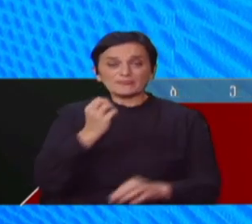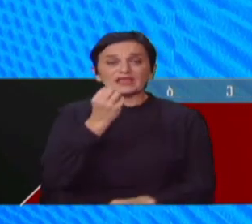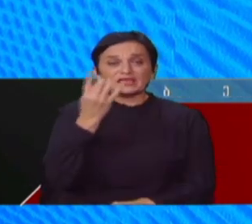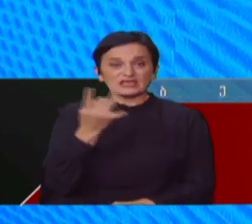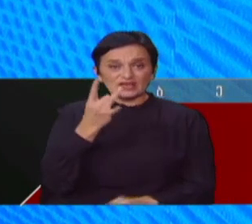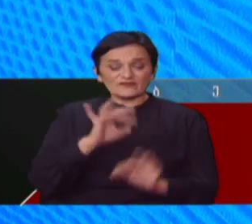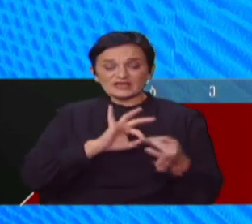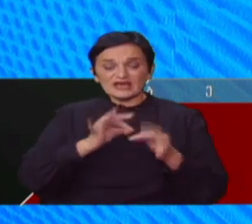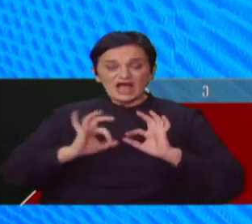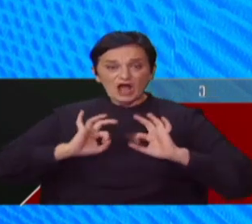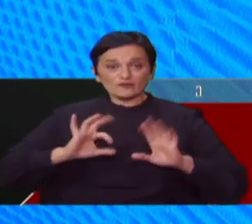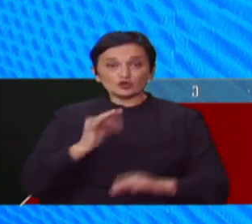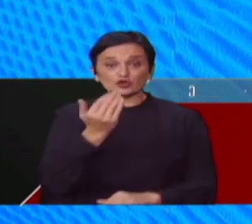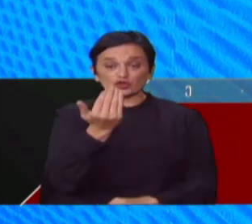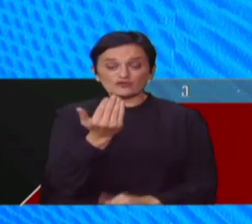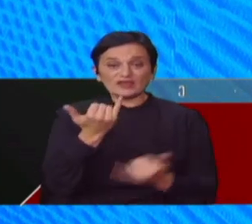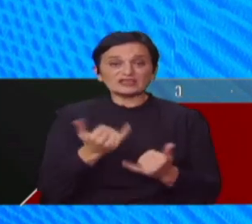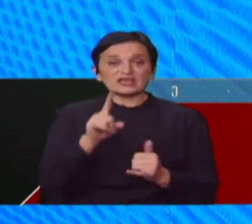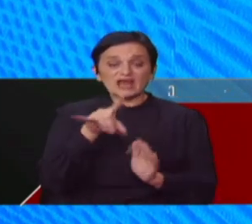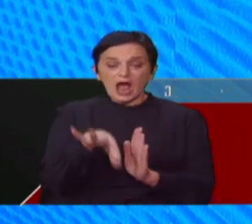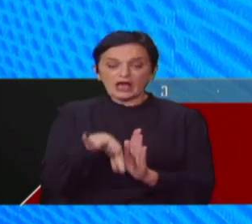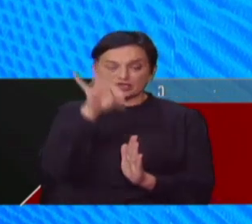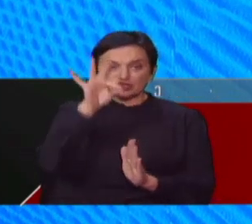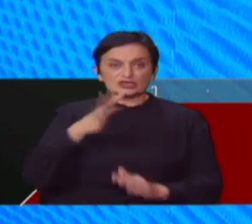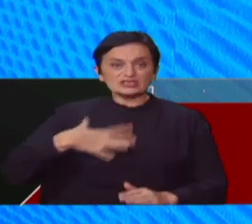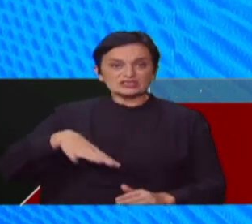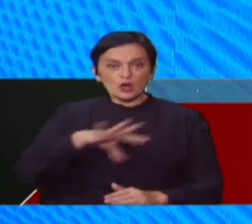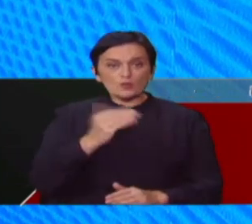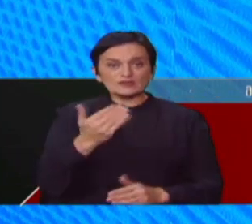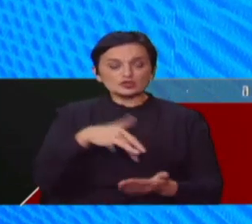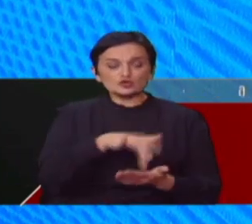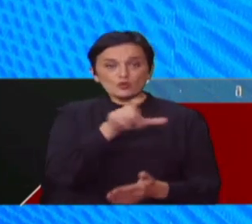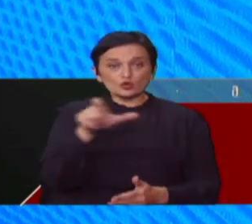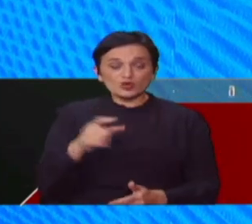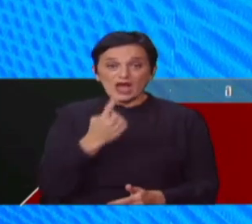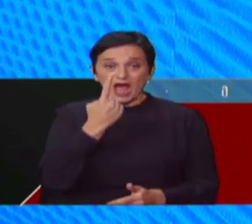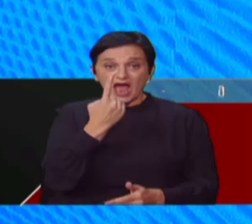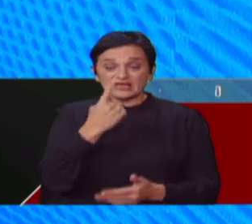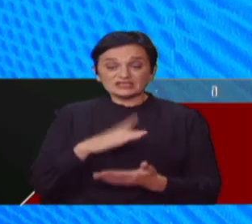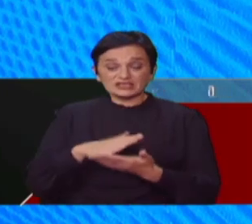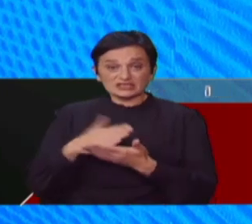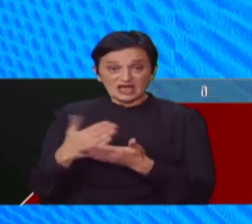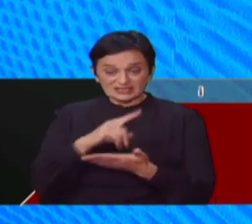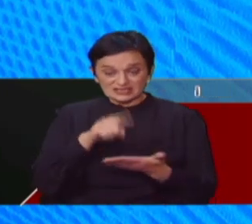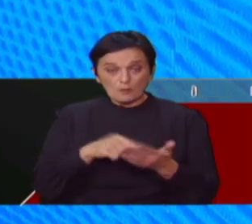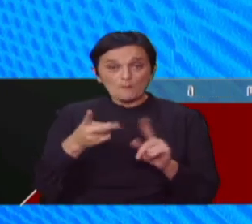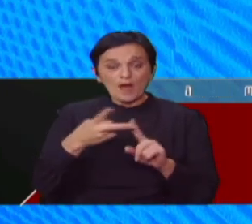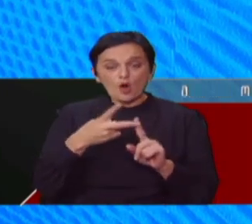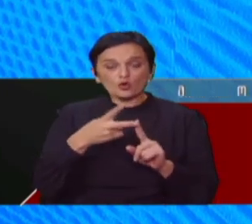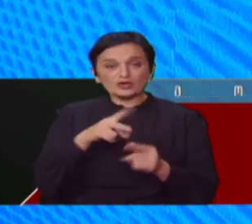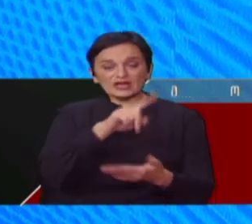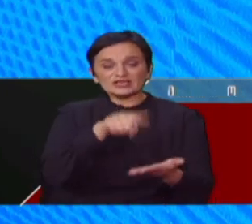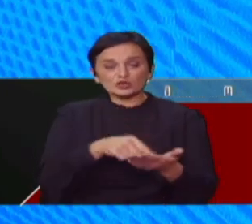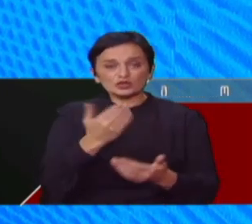რომ განმარტოთ, თქვენ დღეს რა არჩევანს აკეთებს საქართველო და მისი მოსახლეობა? ერთი ნაწილის კითხვის და მეორე ნაწილი, სადაც